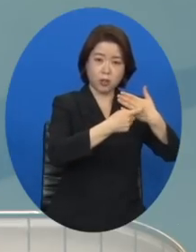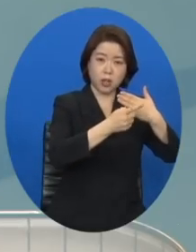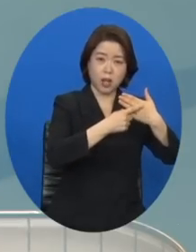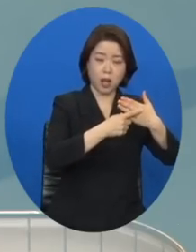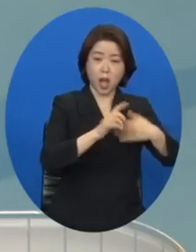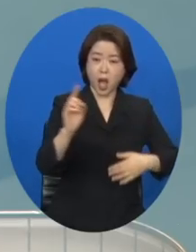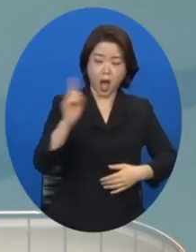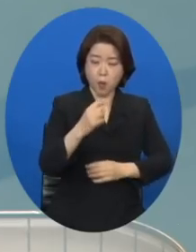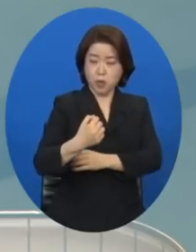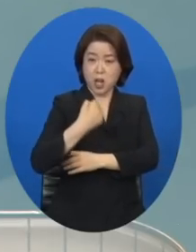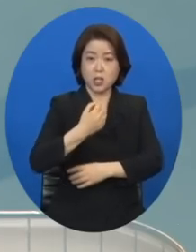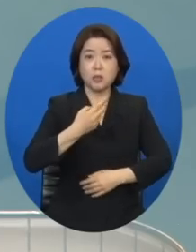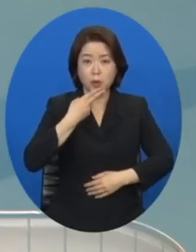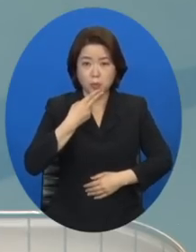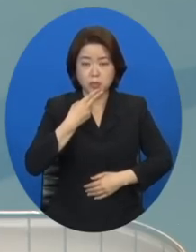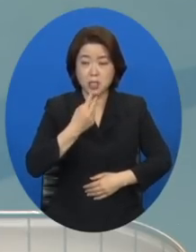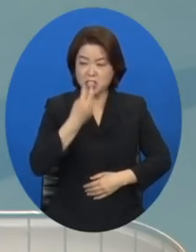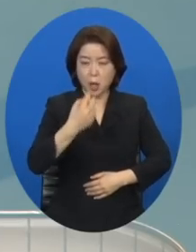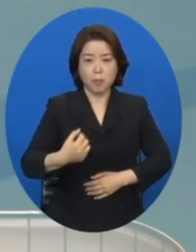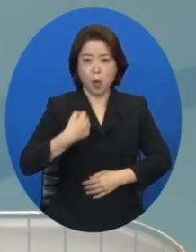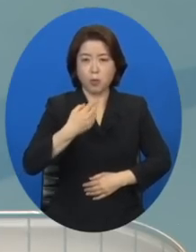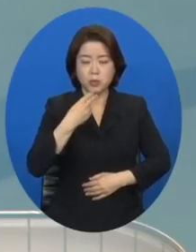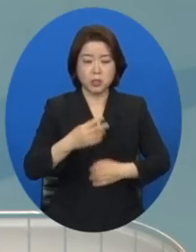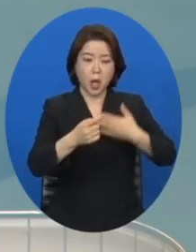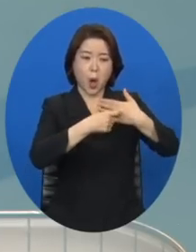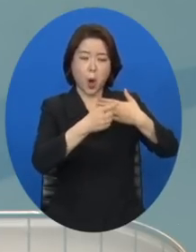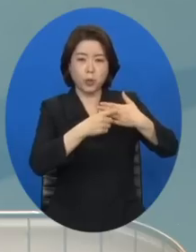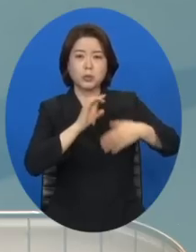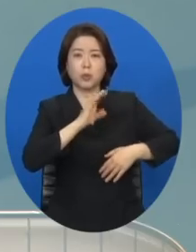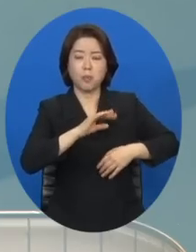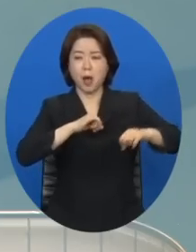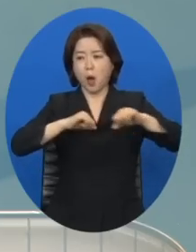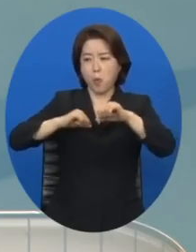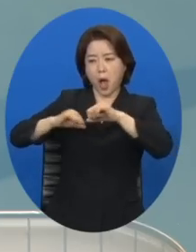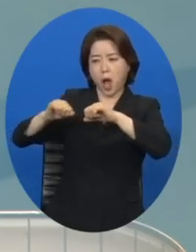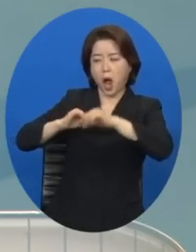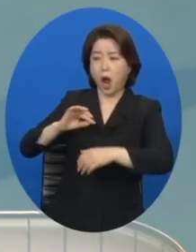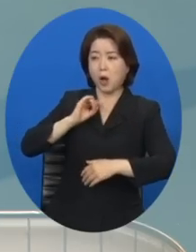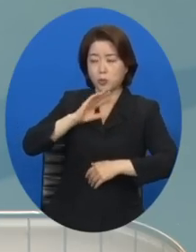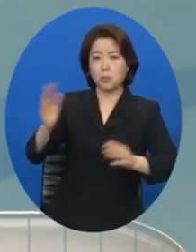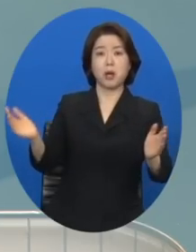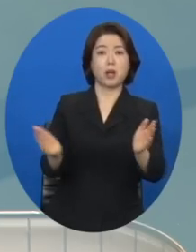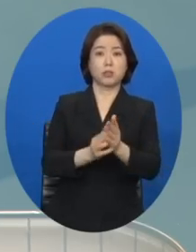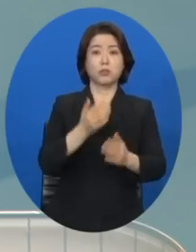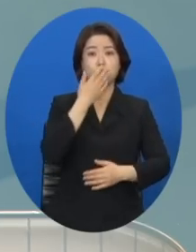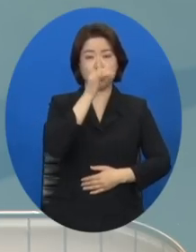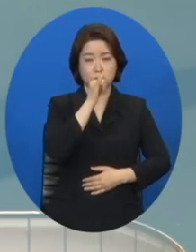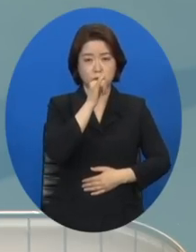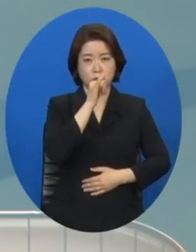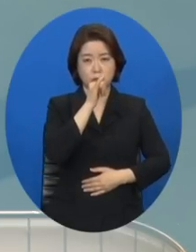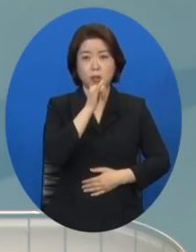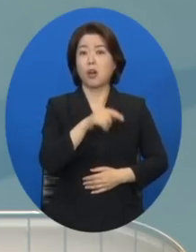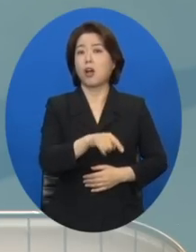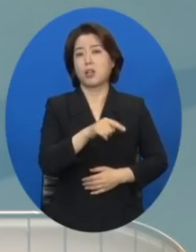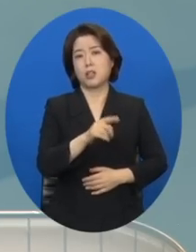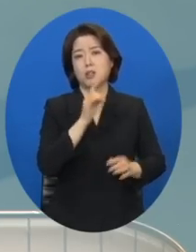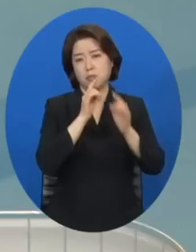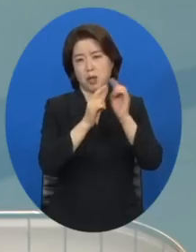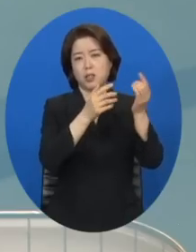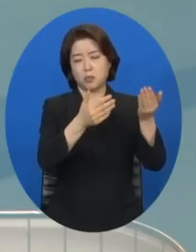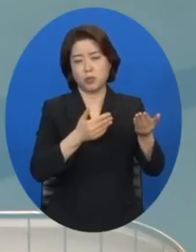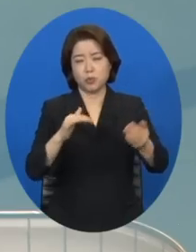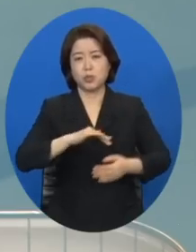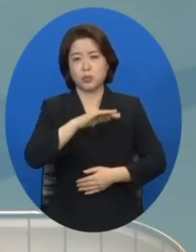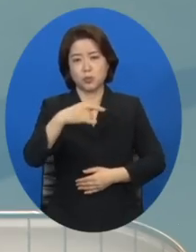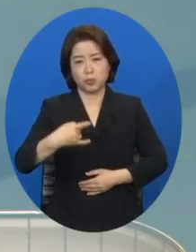생명력이 없이 그저 겉으로만 부산한 활동으로 끝날 수도 있다라는 것이 오늘이 말씀이 주는